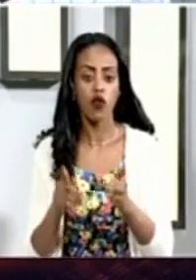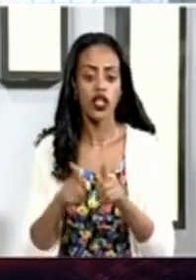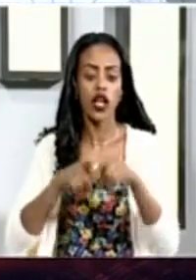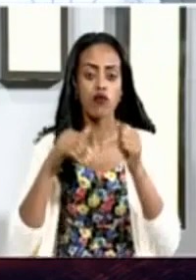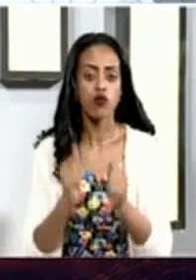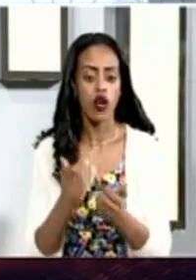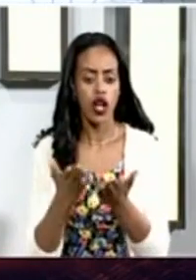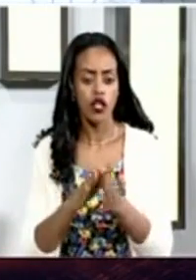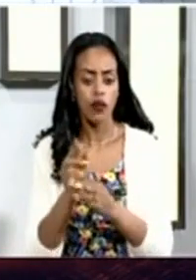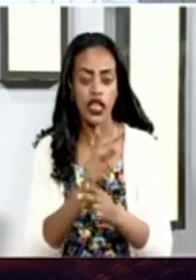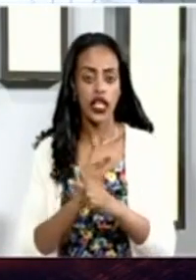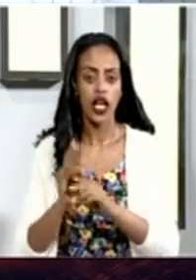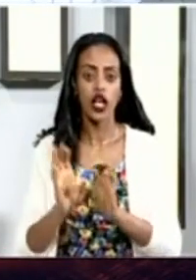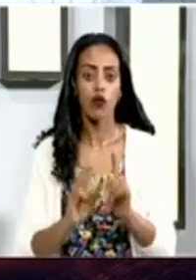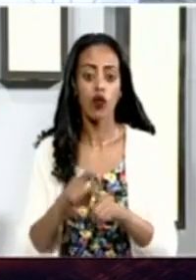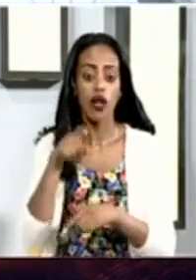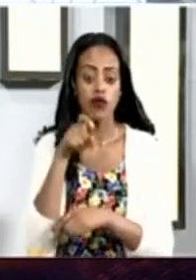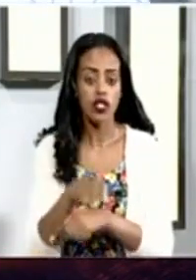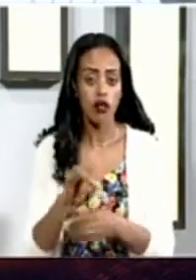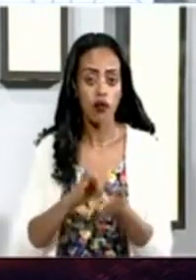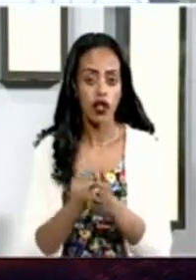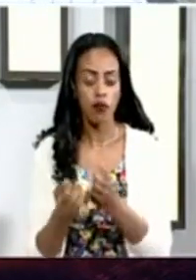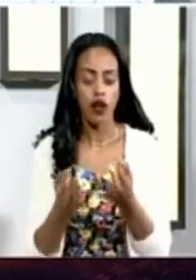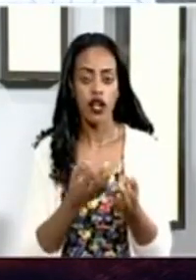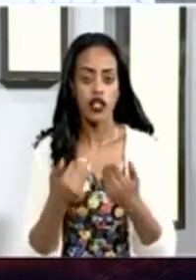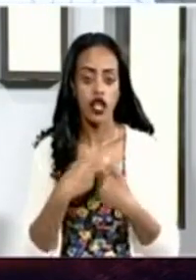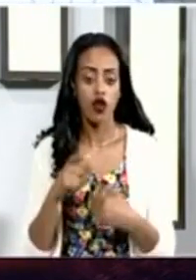زخلون ادلاي زبلت انك اغدما كقبرو كم زقبانا تحساسي بوم